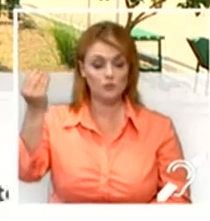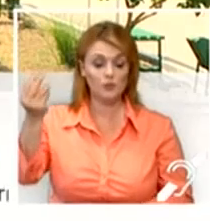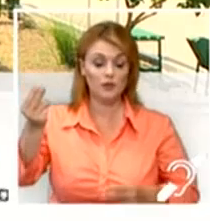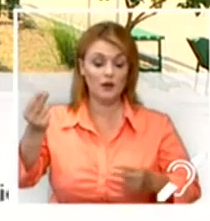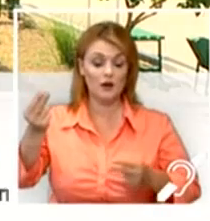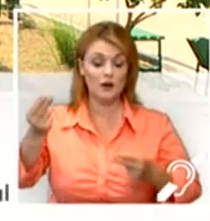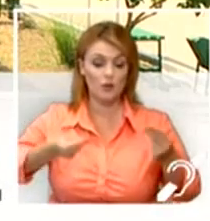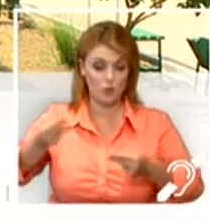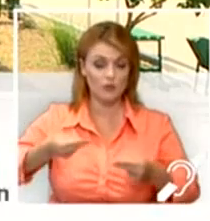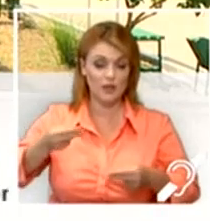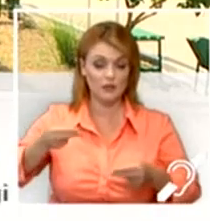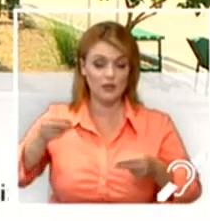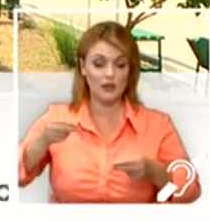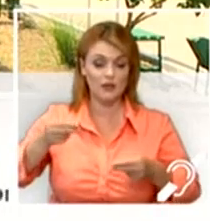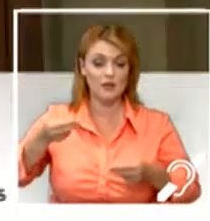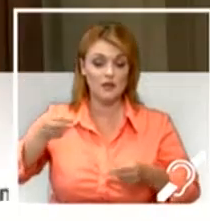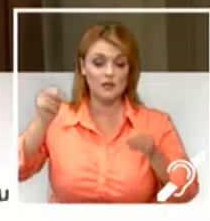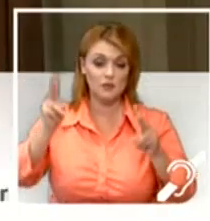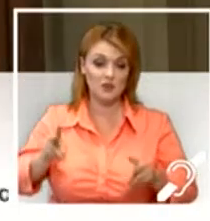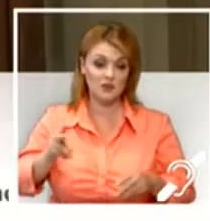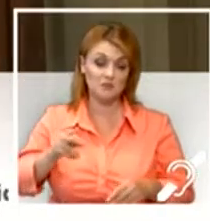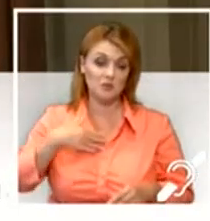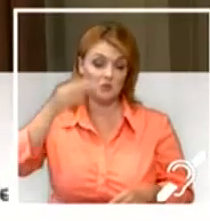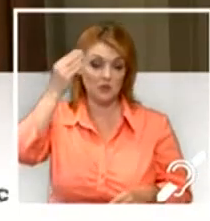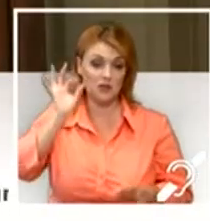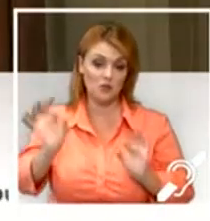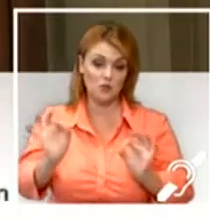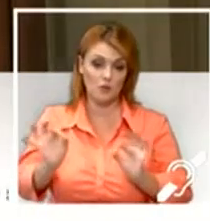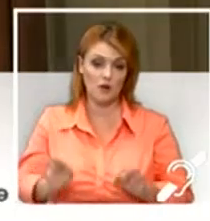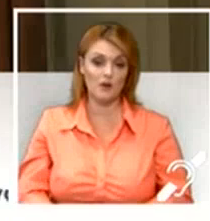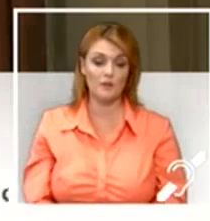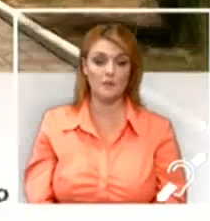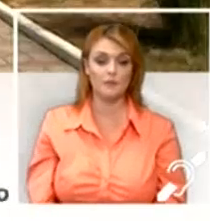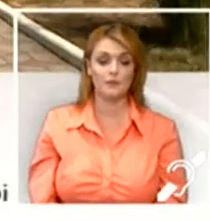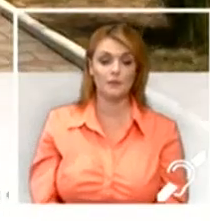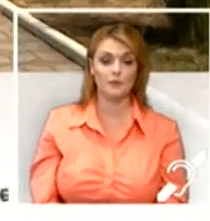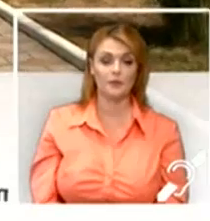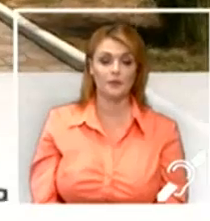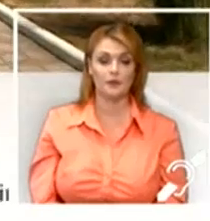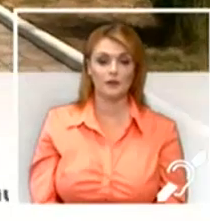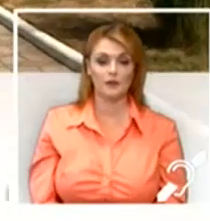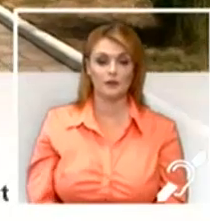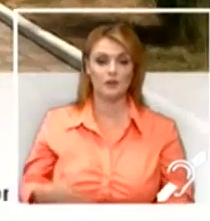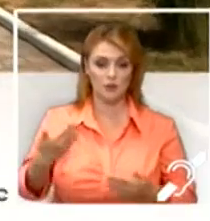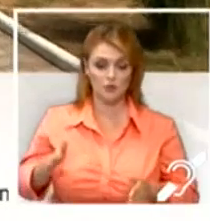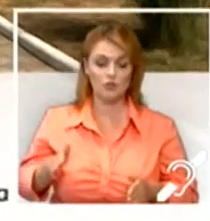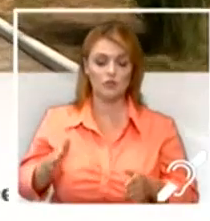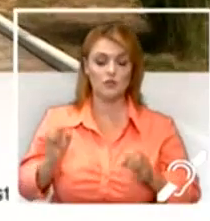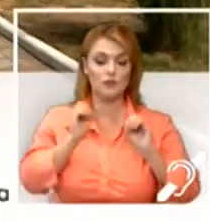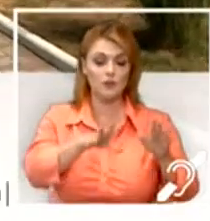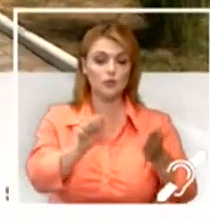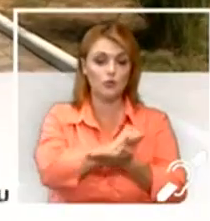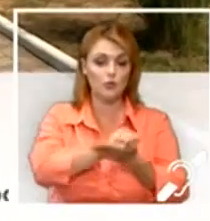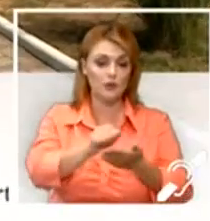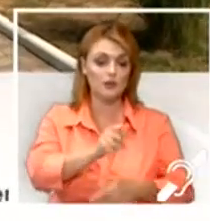accesibile pentru fiecare specialitate. Am dat și la buget, dar și la contract. Depun la masterat anul acesta, la